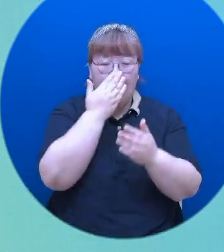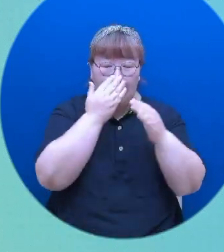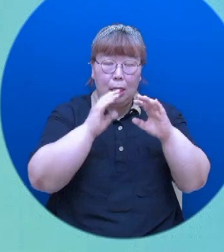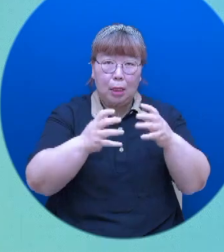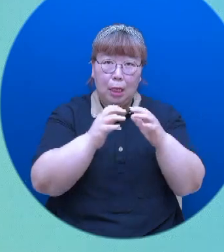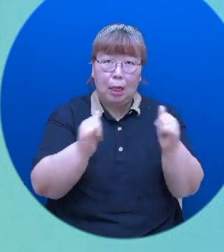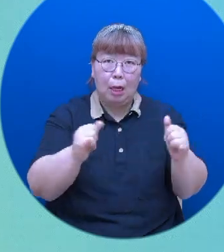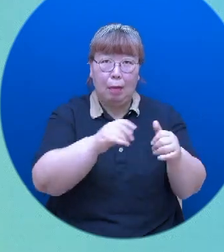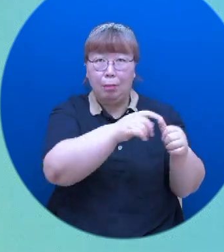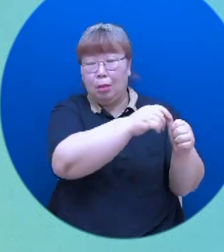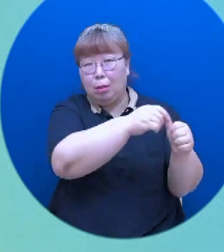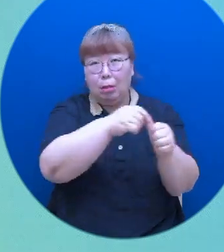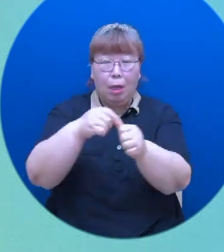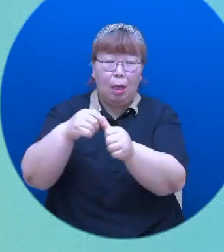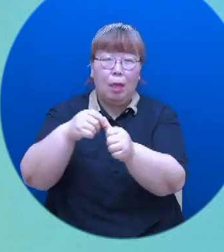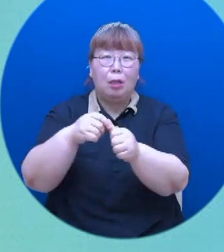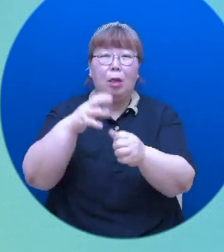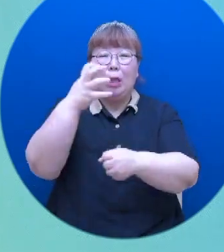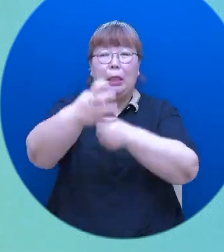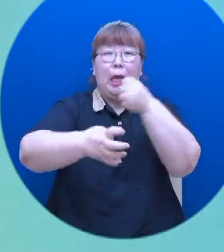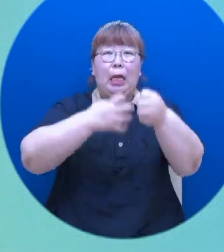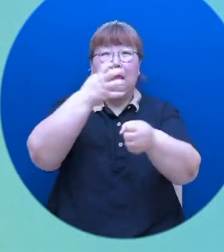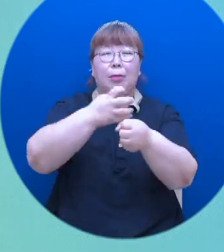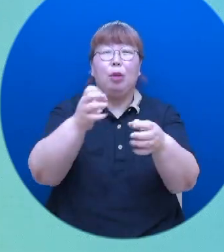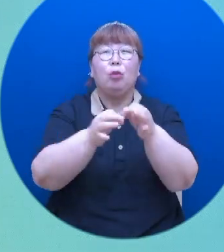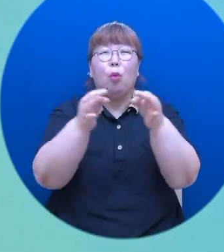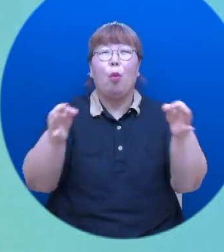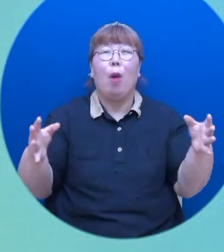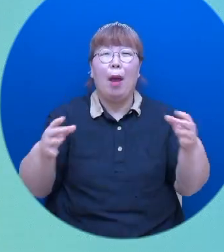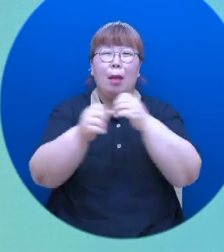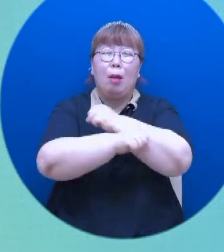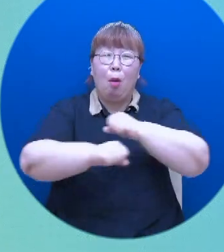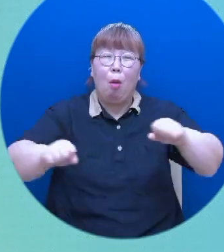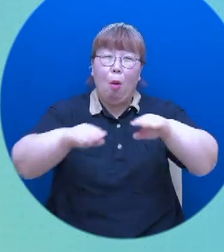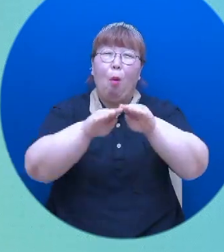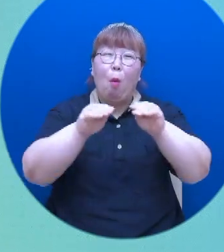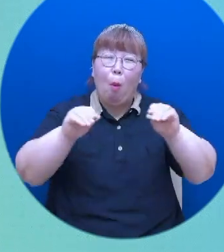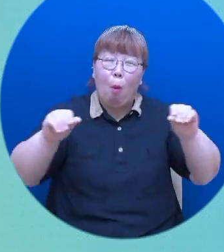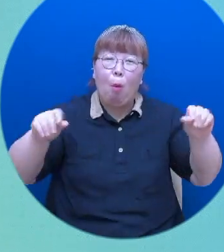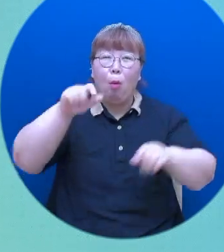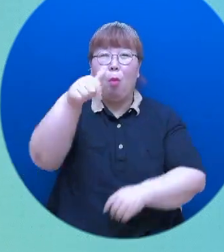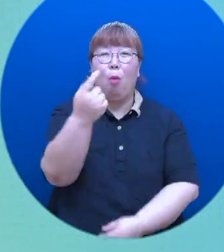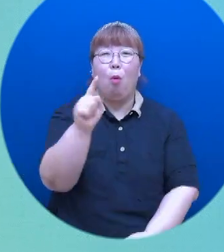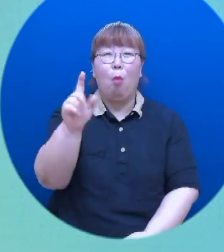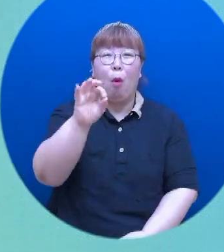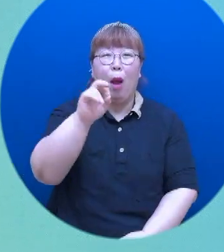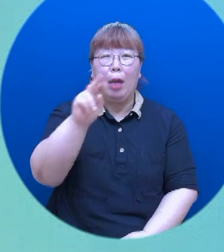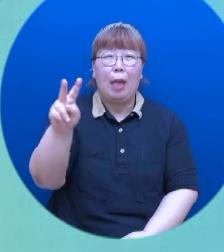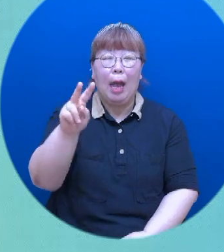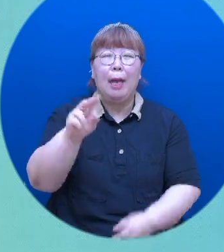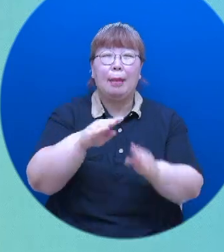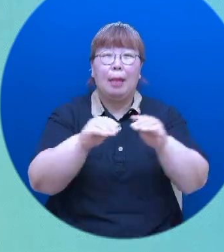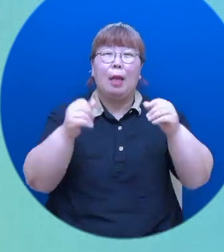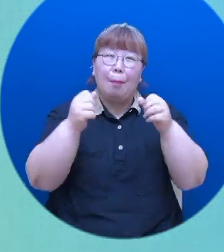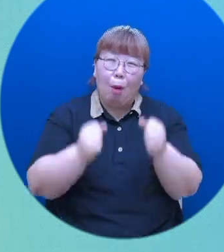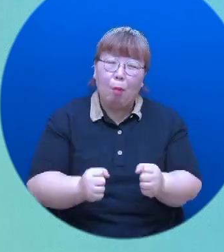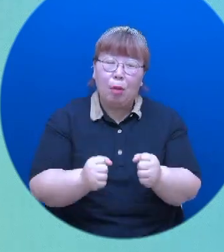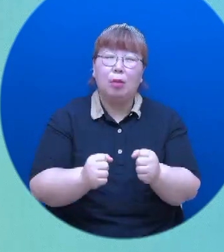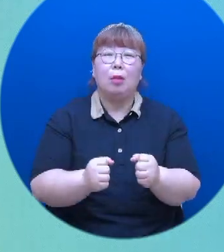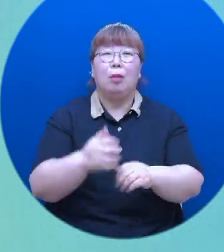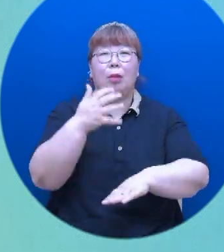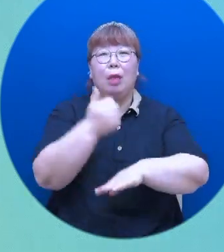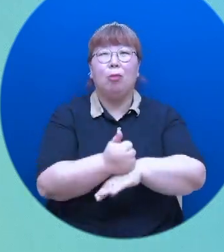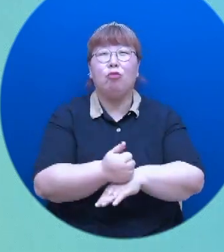끌어내요 40년 광야길을 거쳐요. 그들에게 꿈에도 소원, 약속의